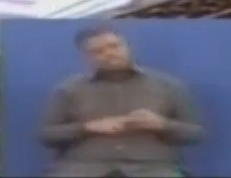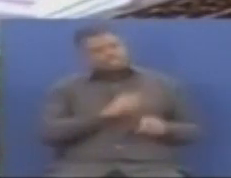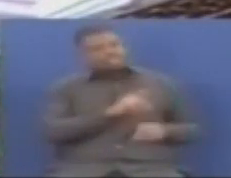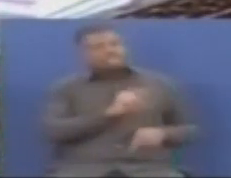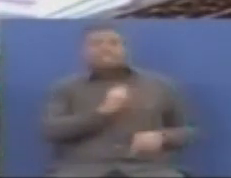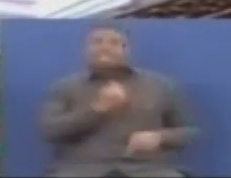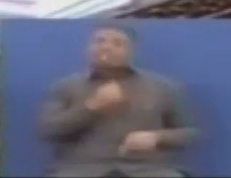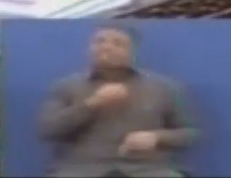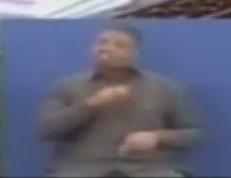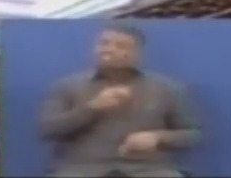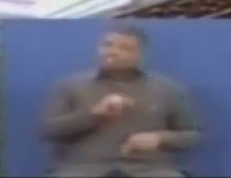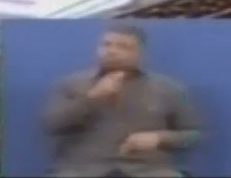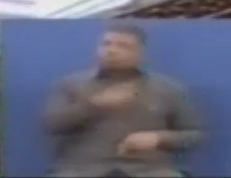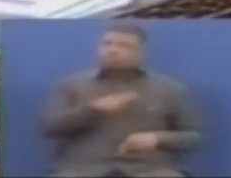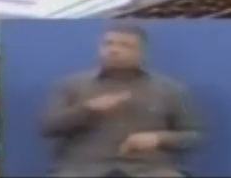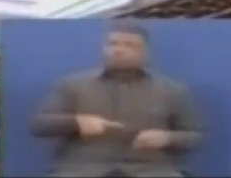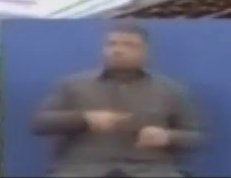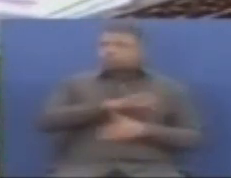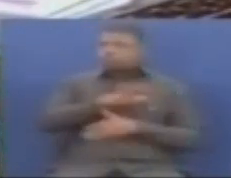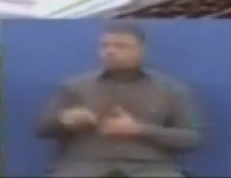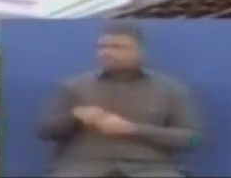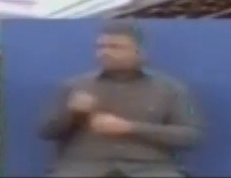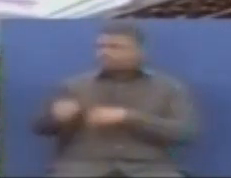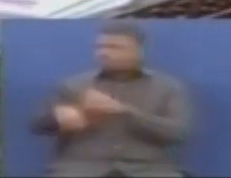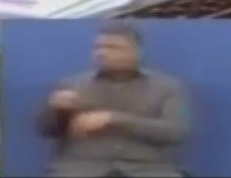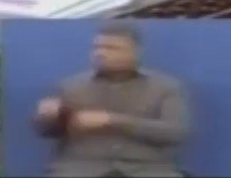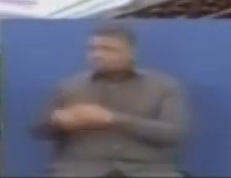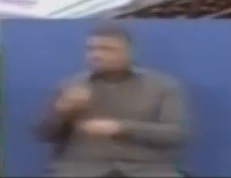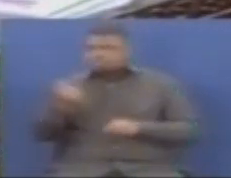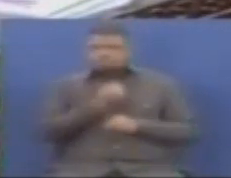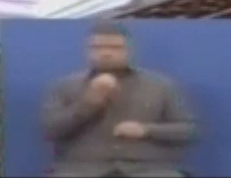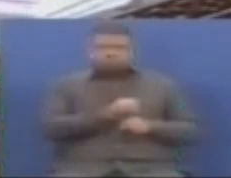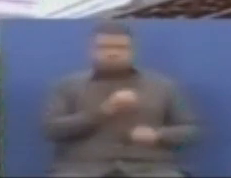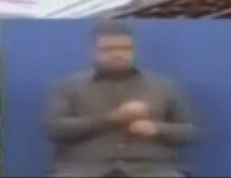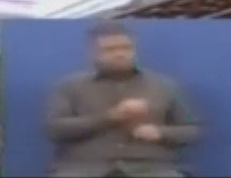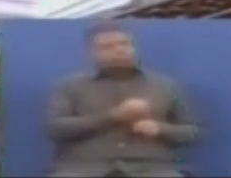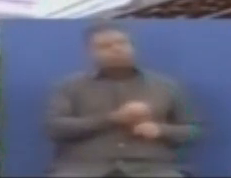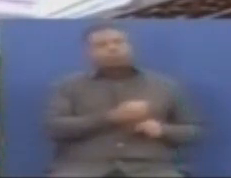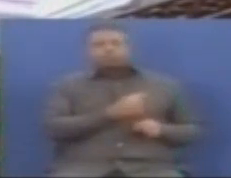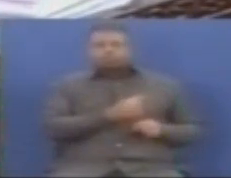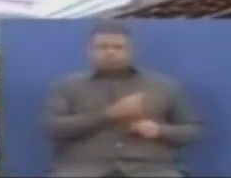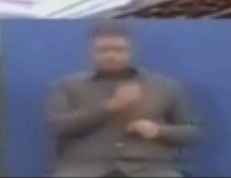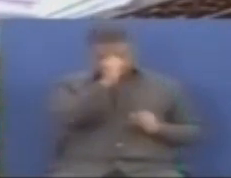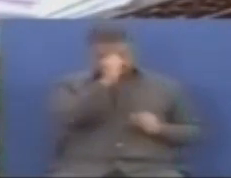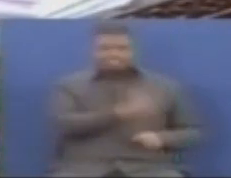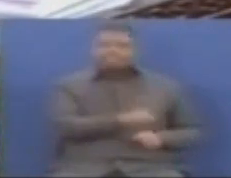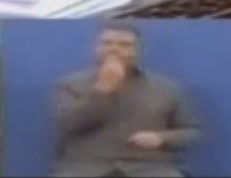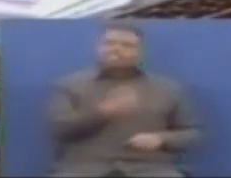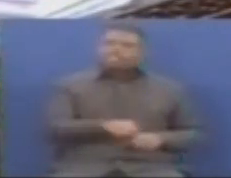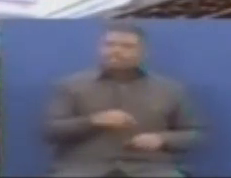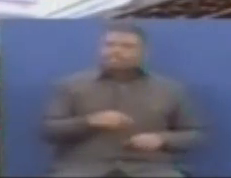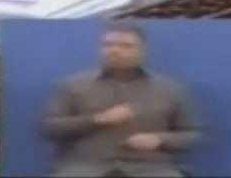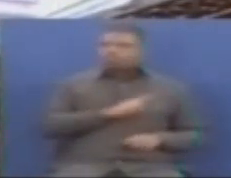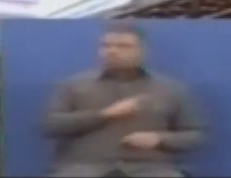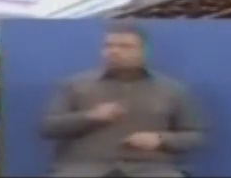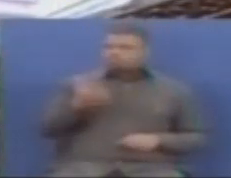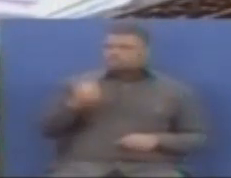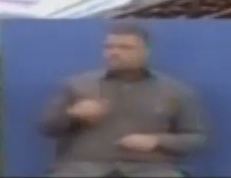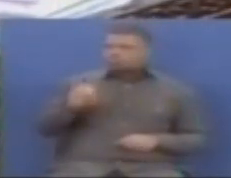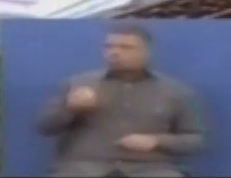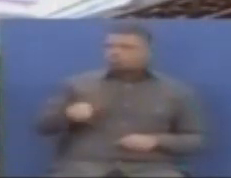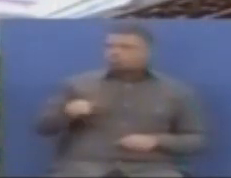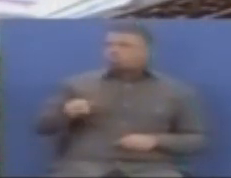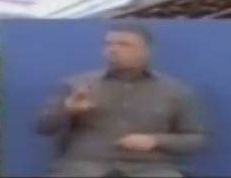Katabi. Kwa ni wananchi wote ambako kuna migodi, shughuli za uchimbaji tunathamini sana. Wiki iliyopita nilienda Mwakitorio